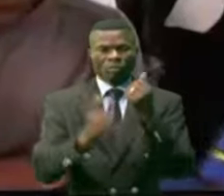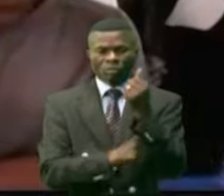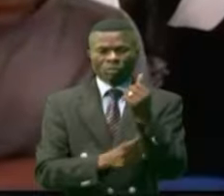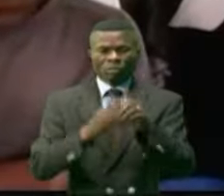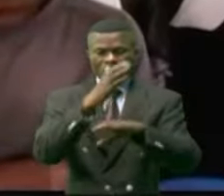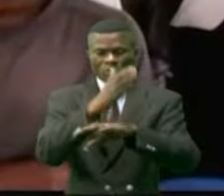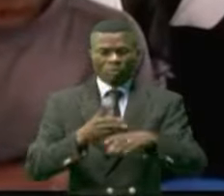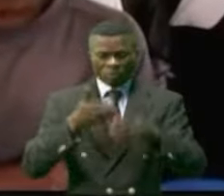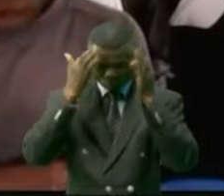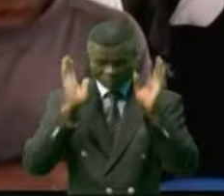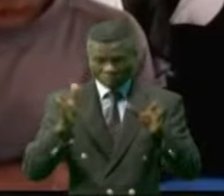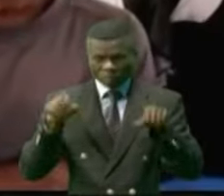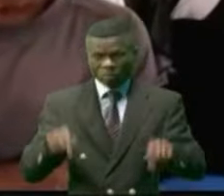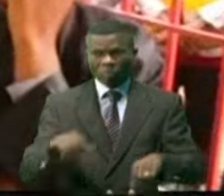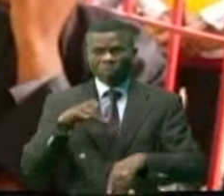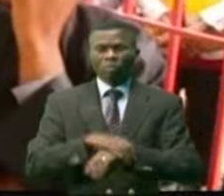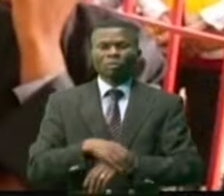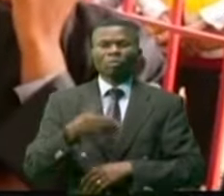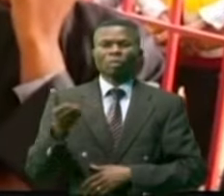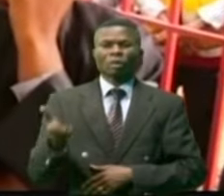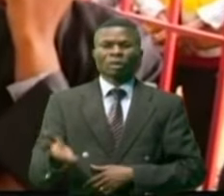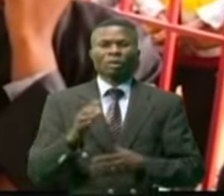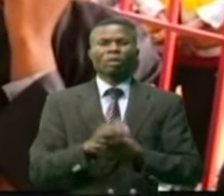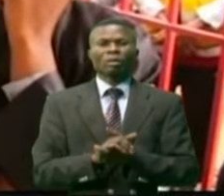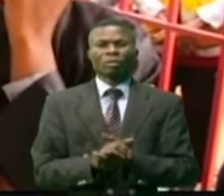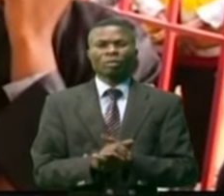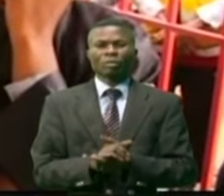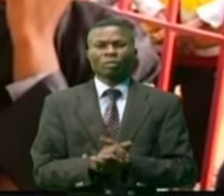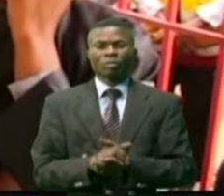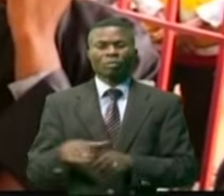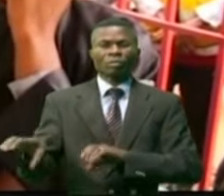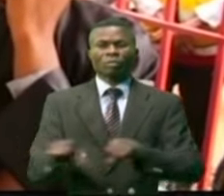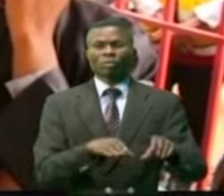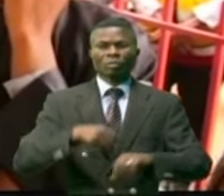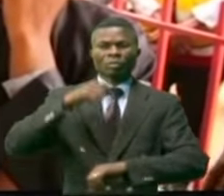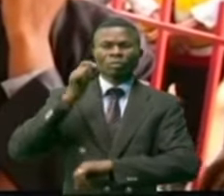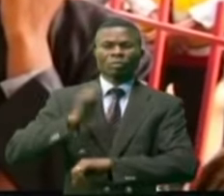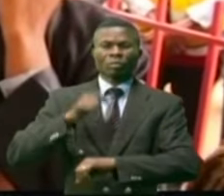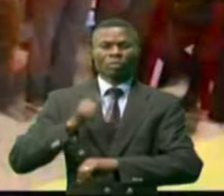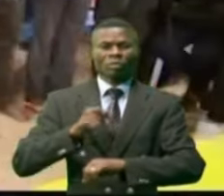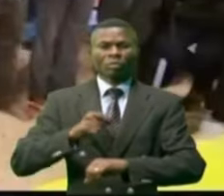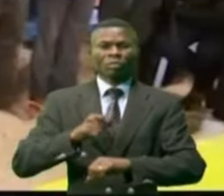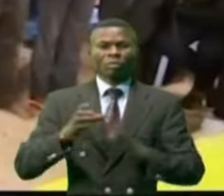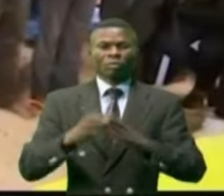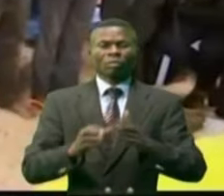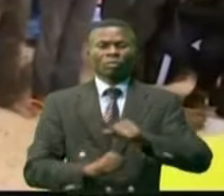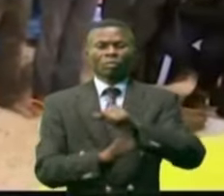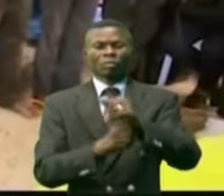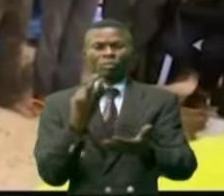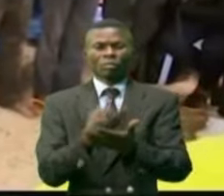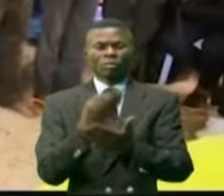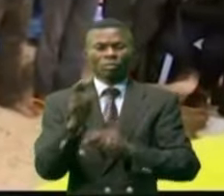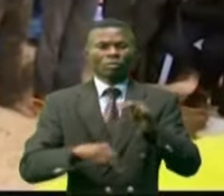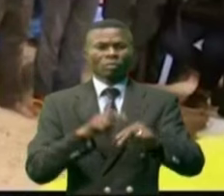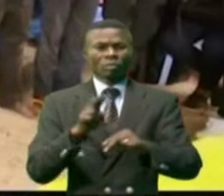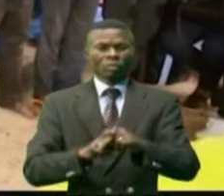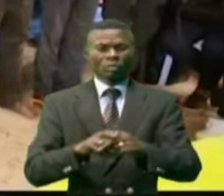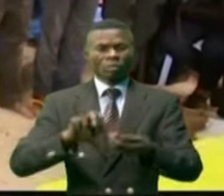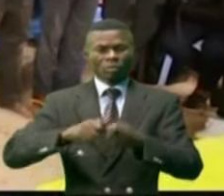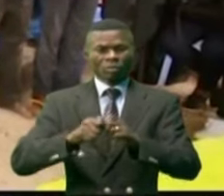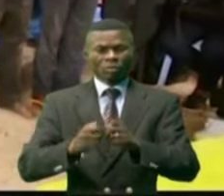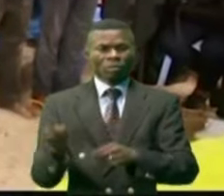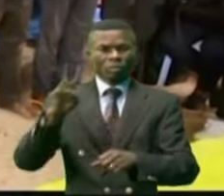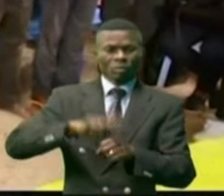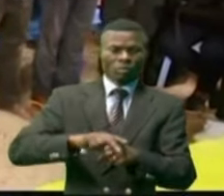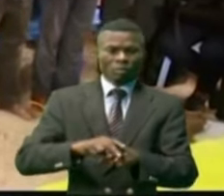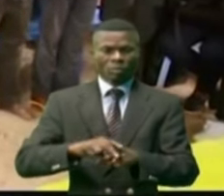graves, aujourd'hui en soins intensifs. Cette cérémonie foraine organisée avec l'appui du Fonds national des réparations des victimes